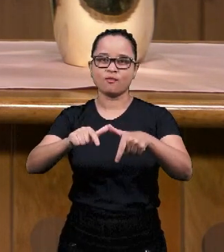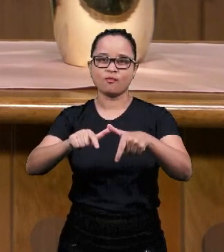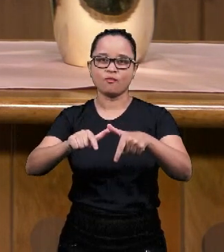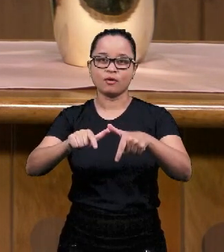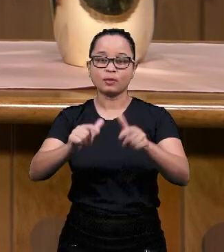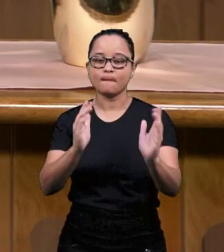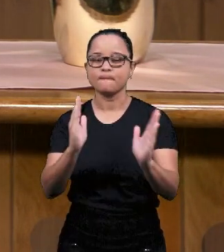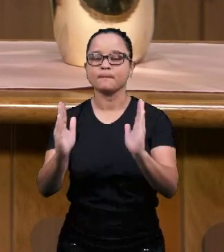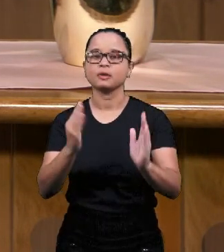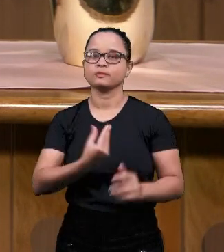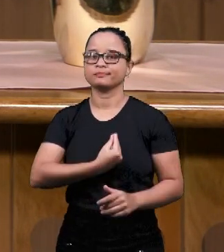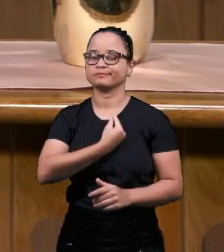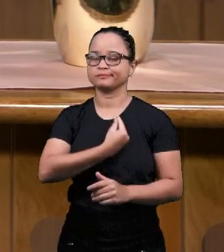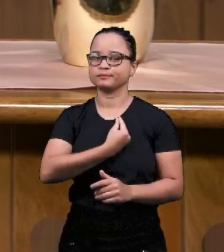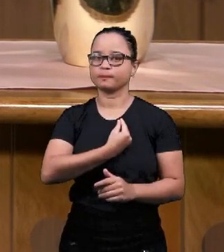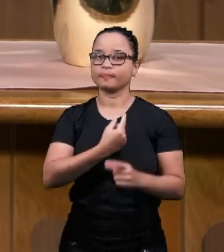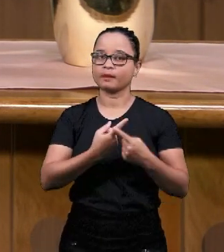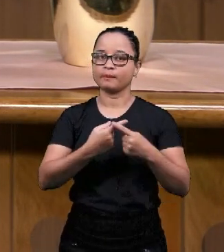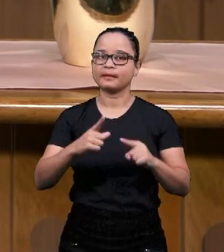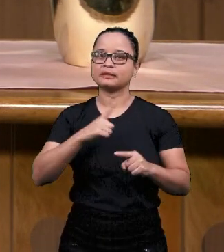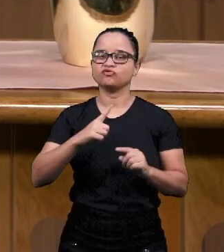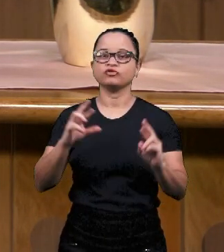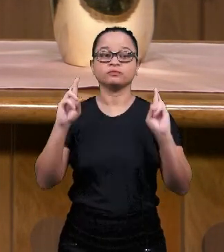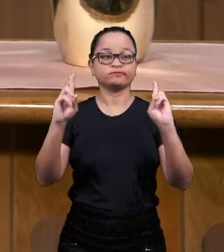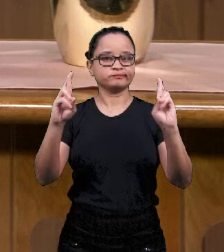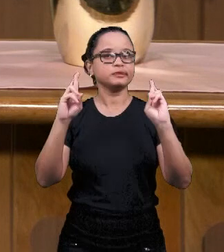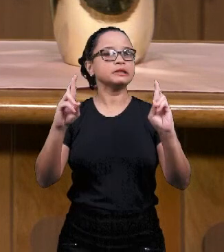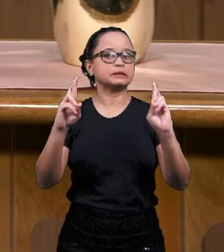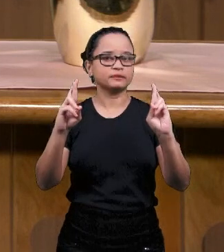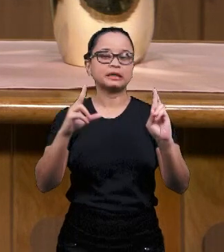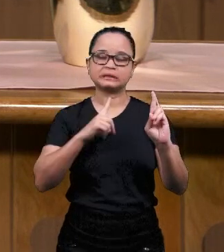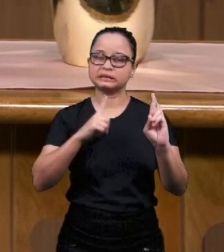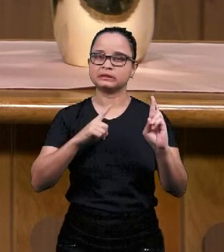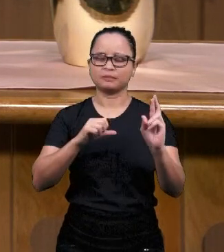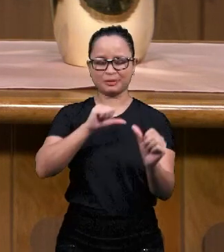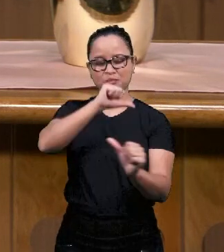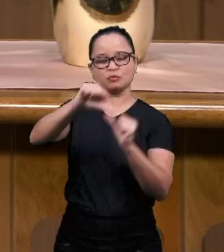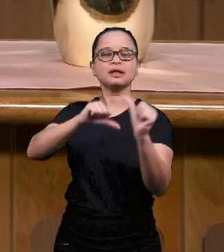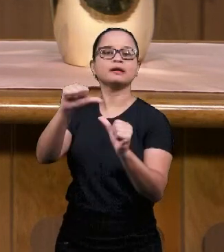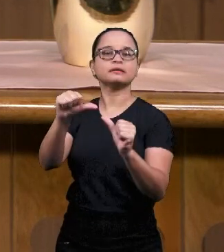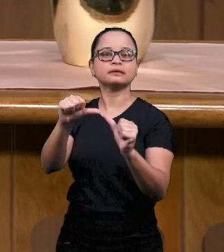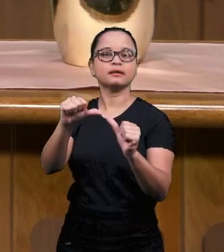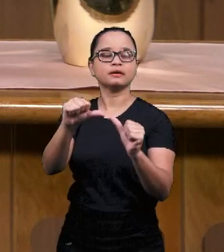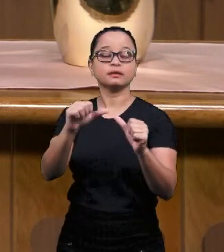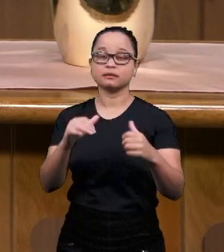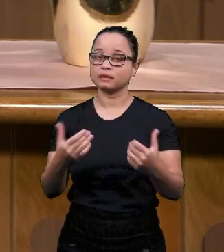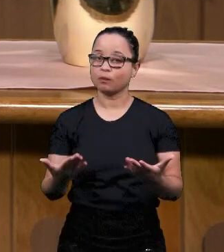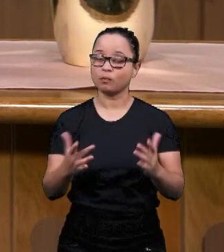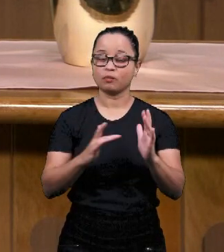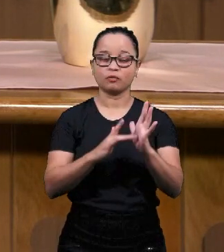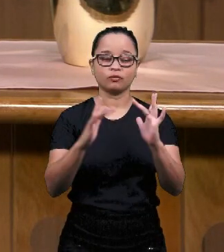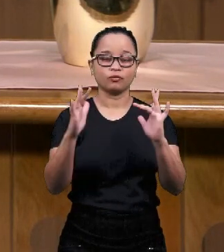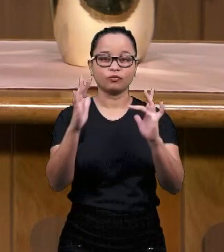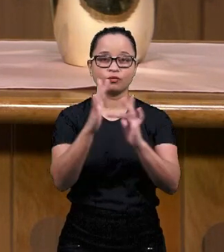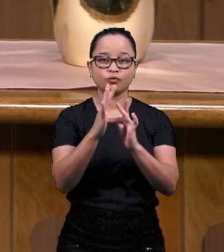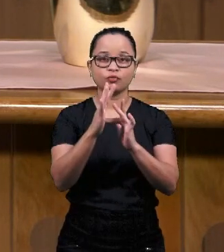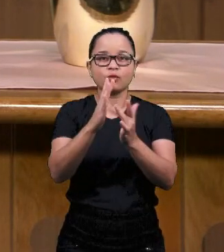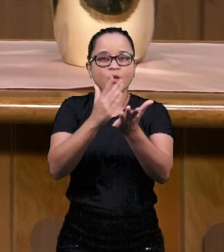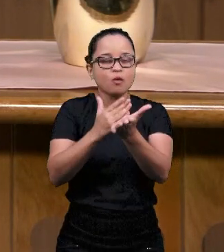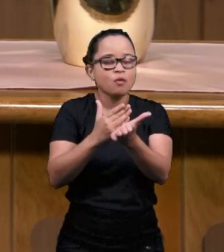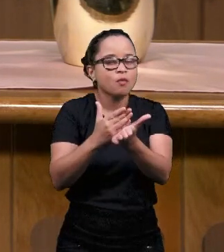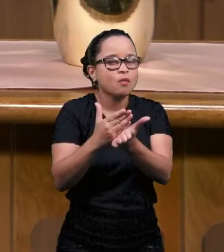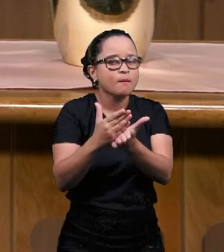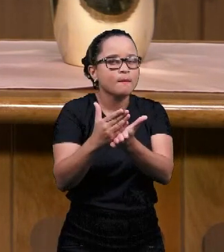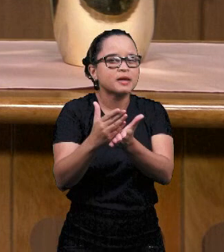ситуации. И были большие ожидания, что придут какие-то изменения, улучшения. И тогда